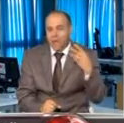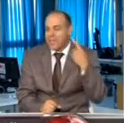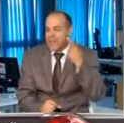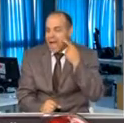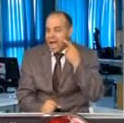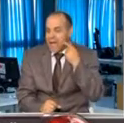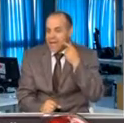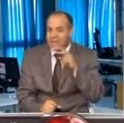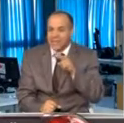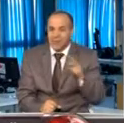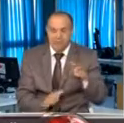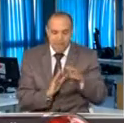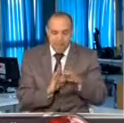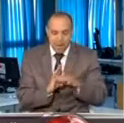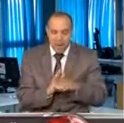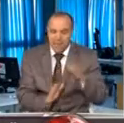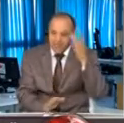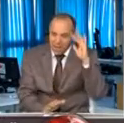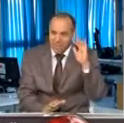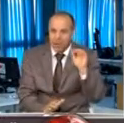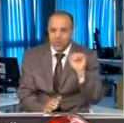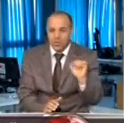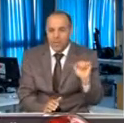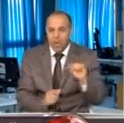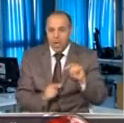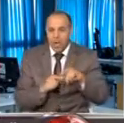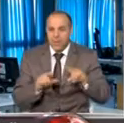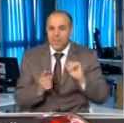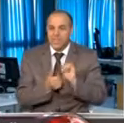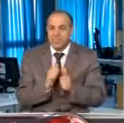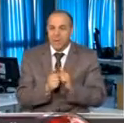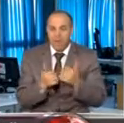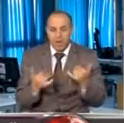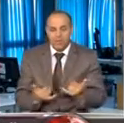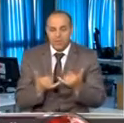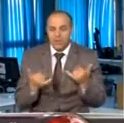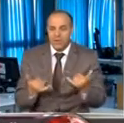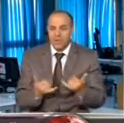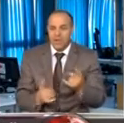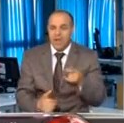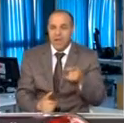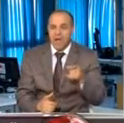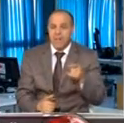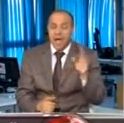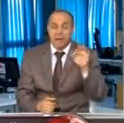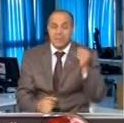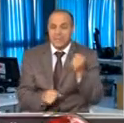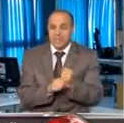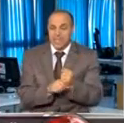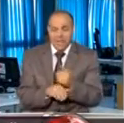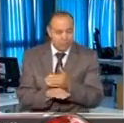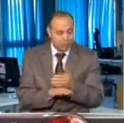والأسود. تنوعت البرامج الثقافية واجتماعية وإخبارية ورياضية وترفيهية. وعلى مدى 50 سنة